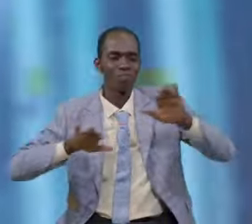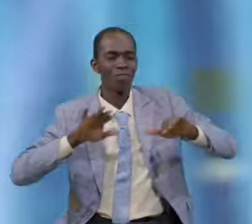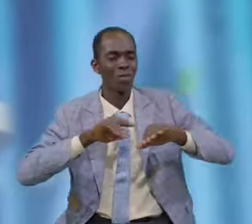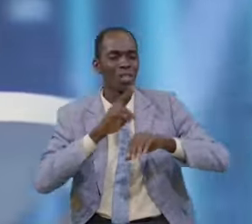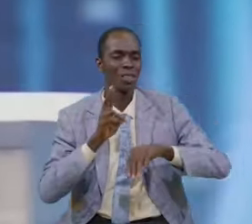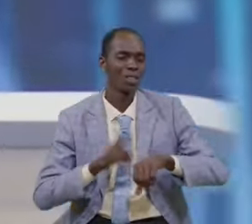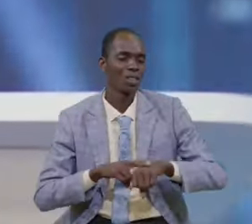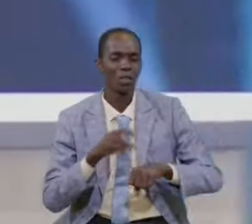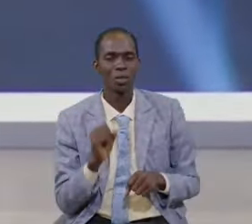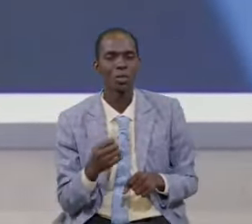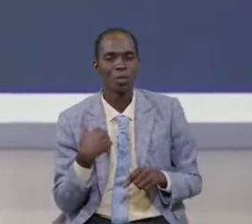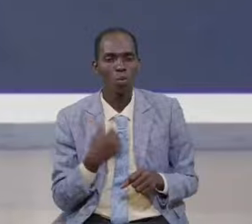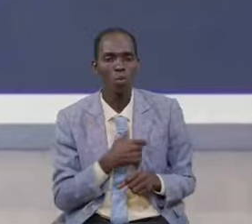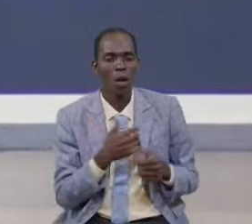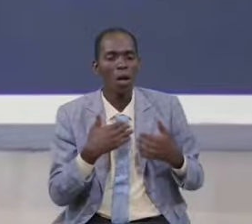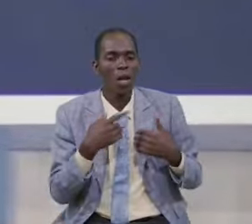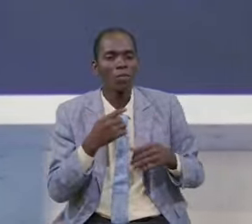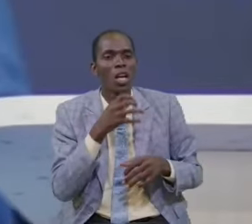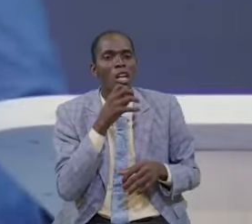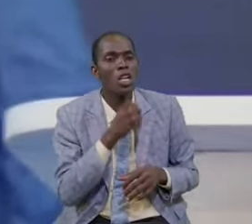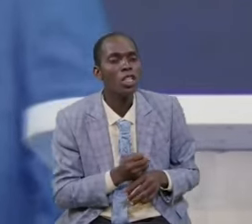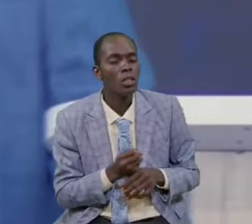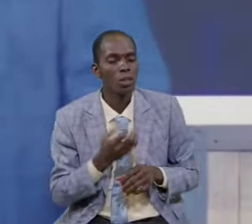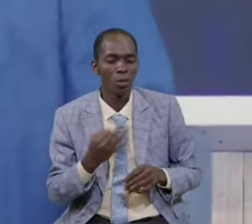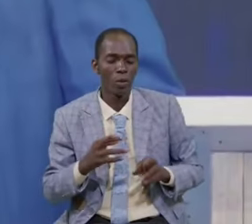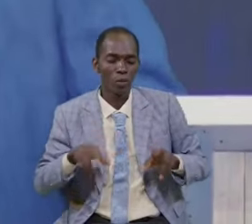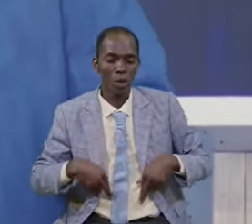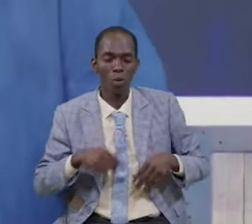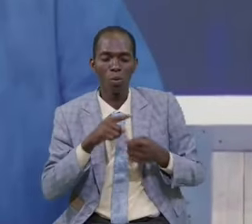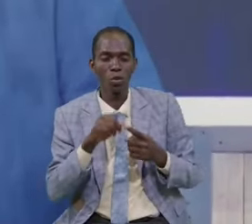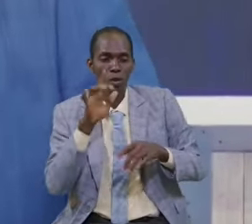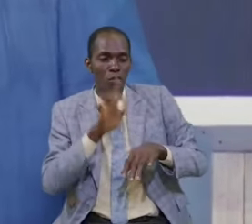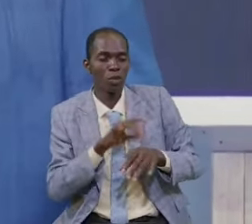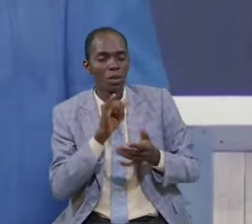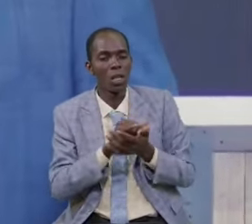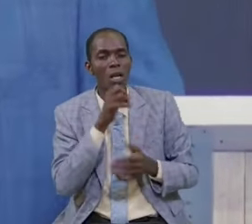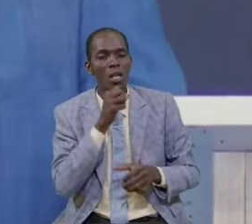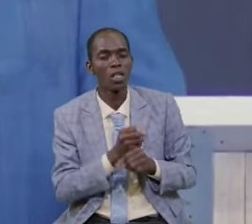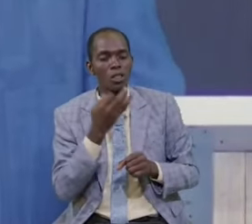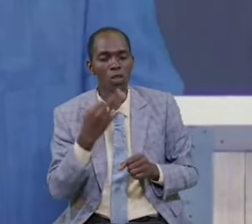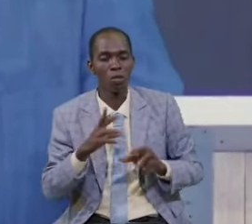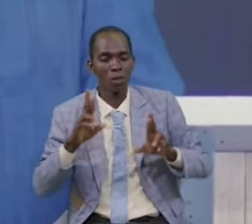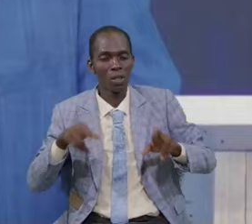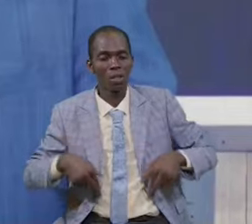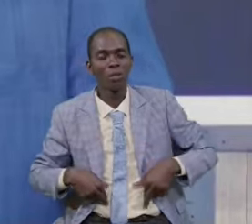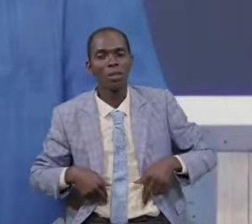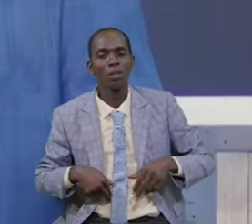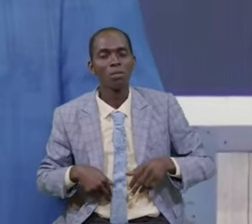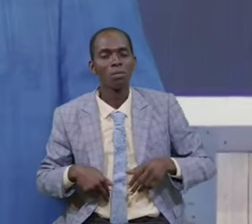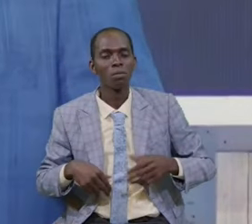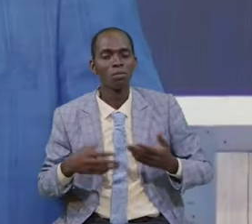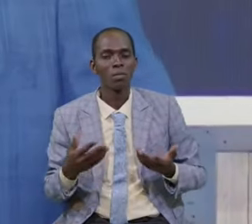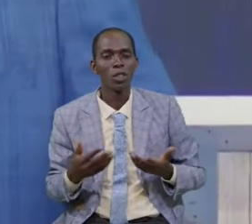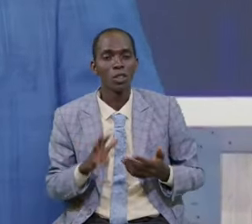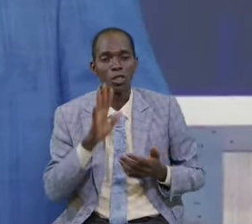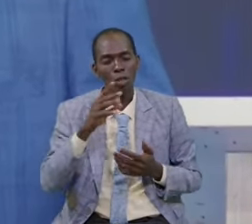il y a l'âge de la retraite. Et quand tu atteins cet objectif-là, quand ils appellent âge de la retraite, ton cerveau est